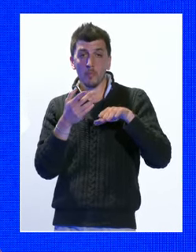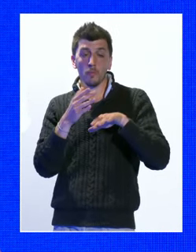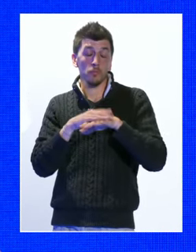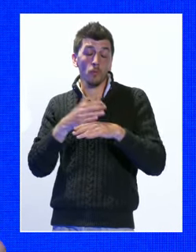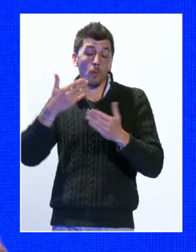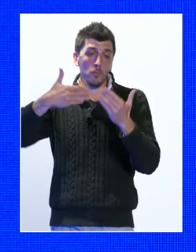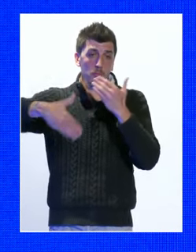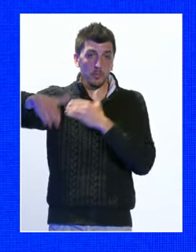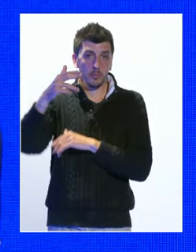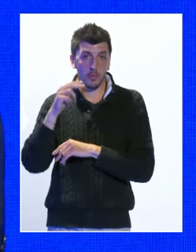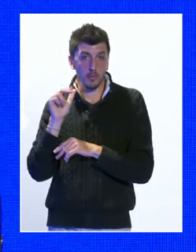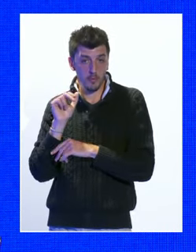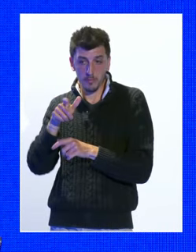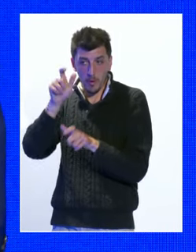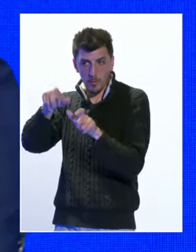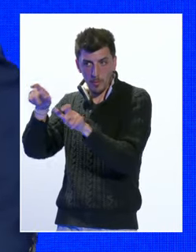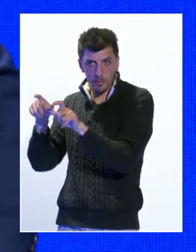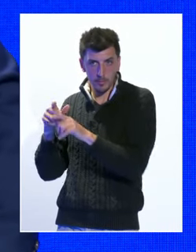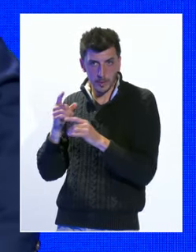les historiens étudieront pourquoi